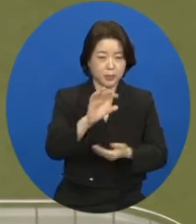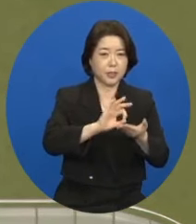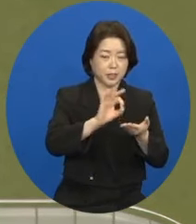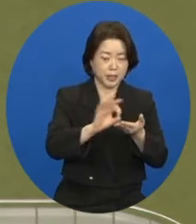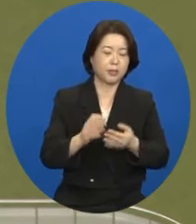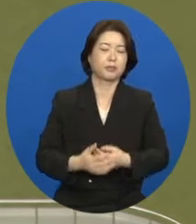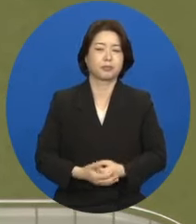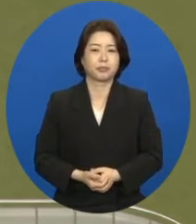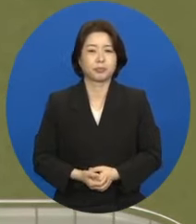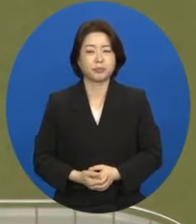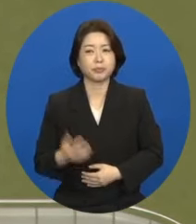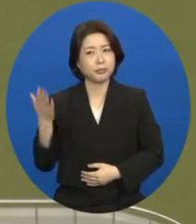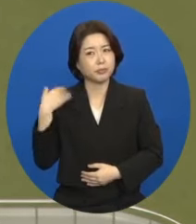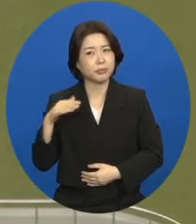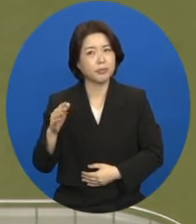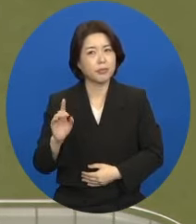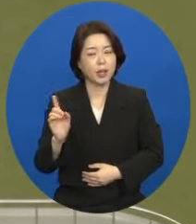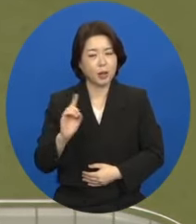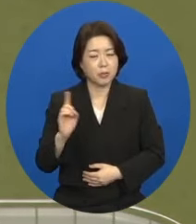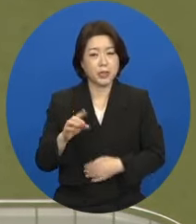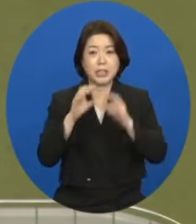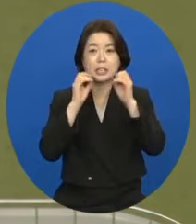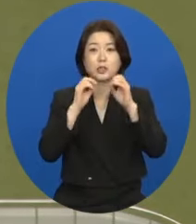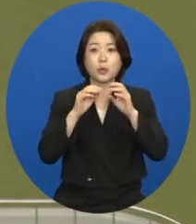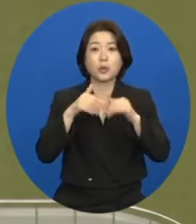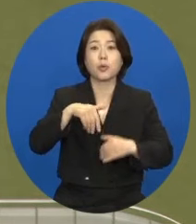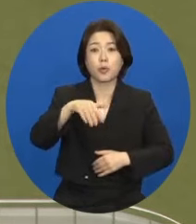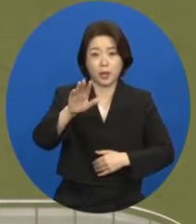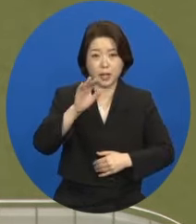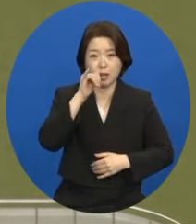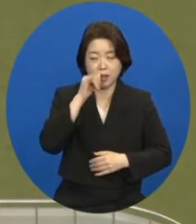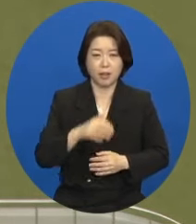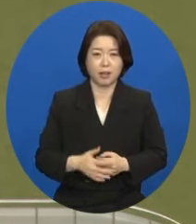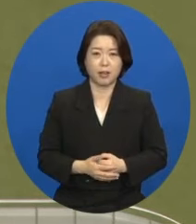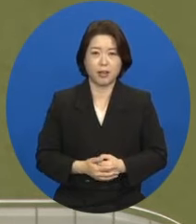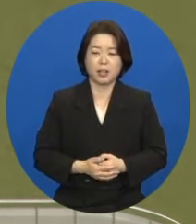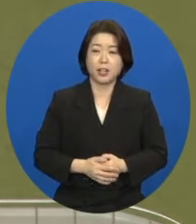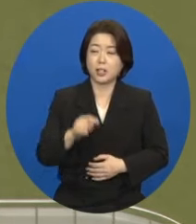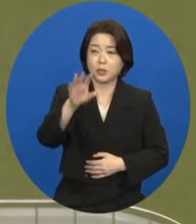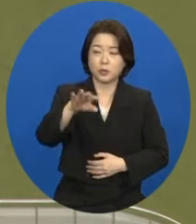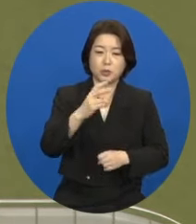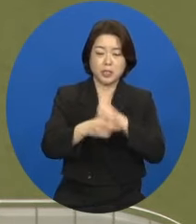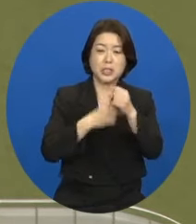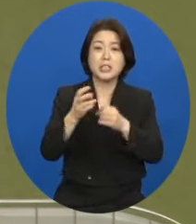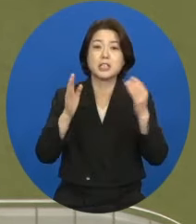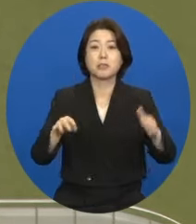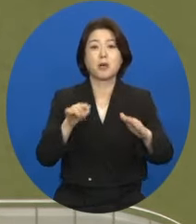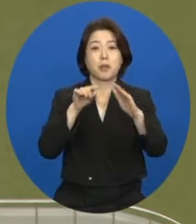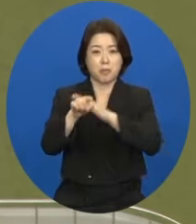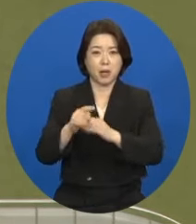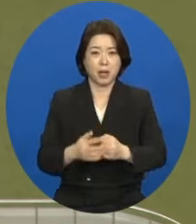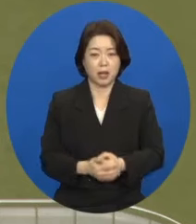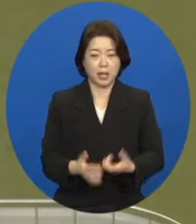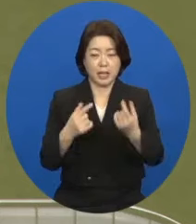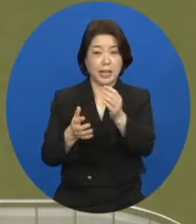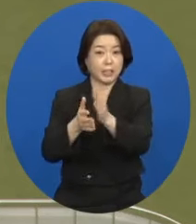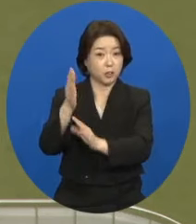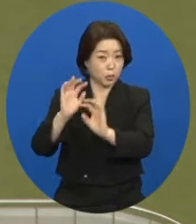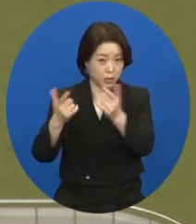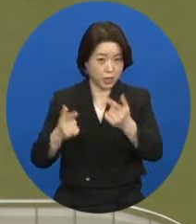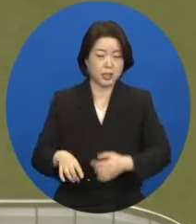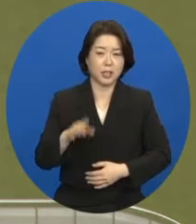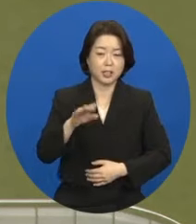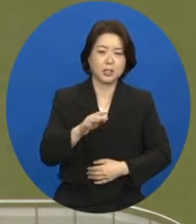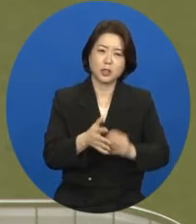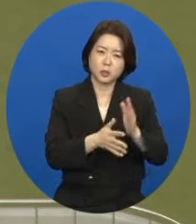얼마 전에 제가 선교지를 가게 되었습니다. 저는 그곳을 20년 만에 방문한 곳이었습니다. 물론 같은 도시는 아니었어요. 그 도시는